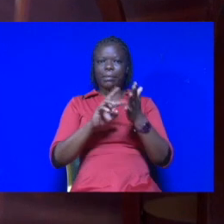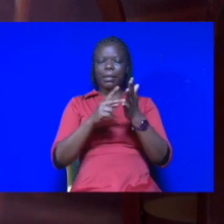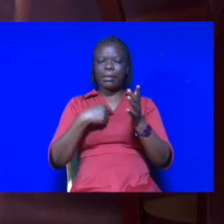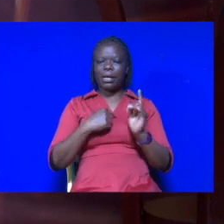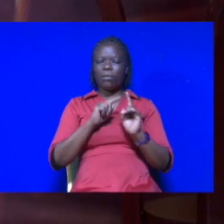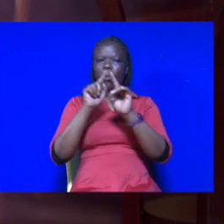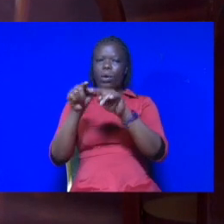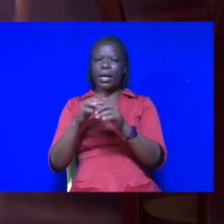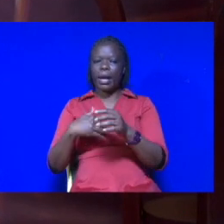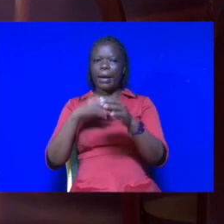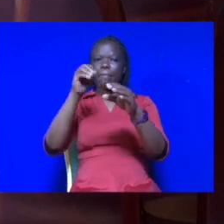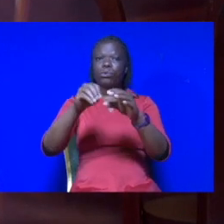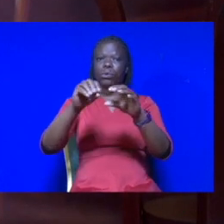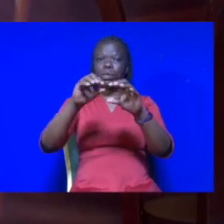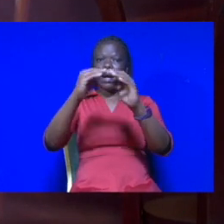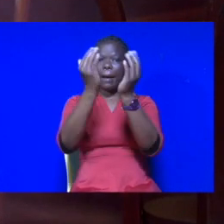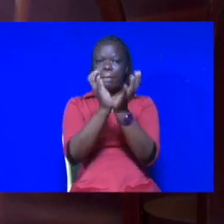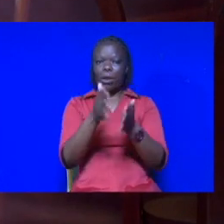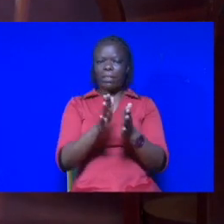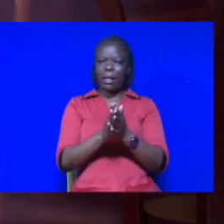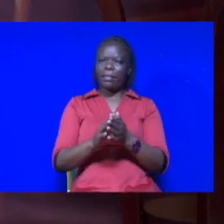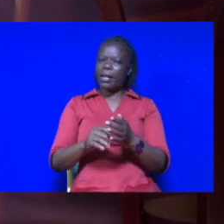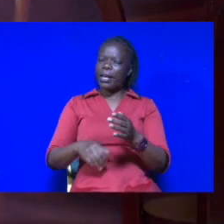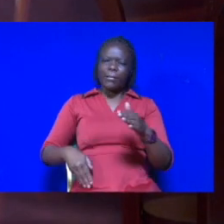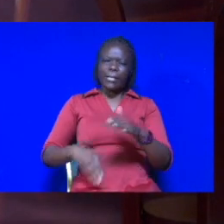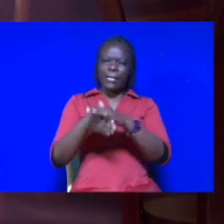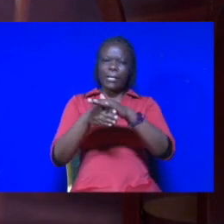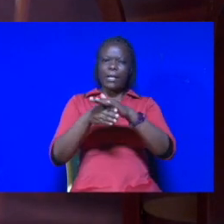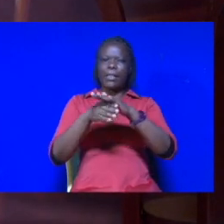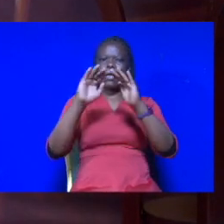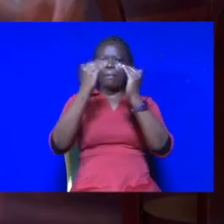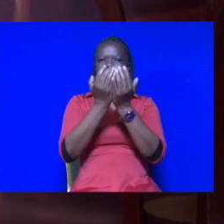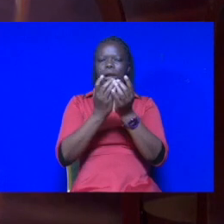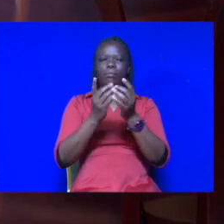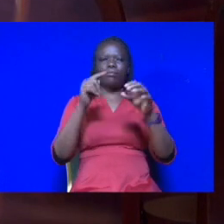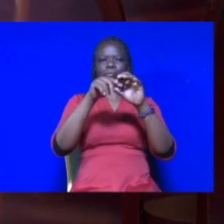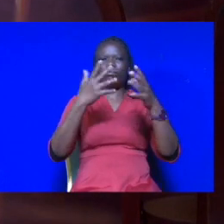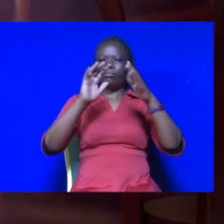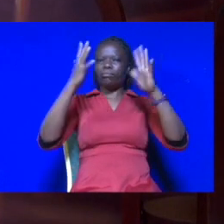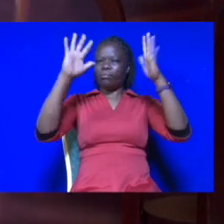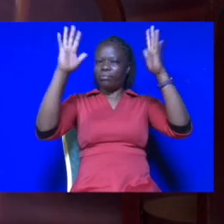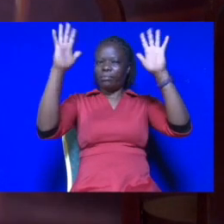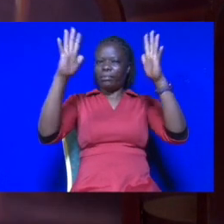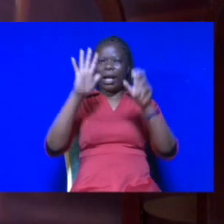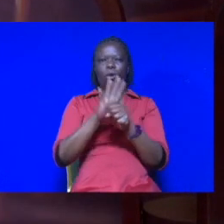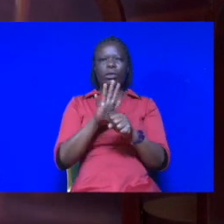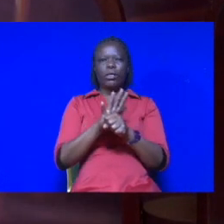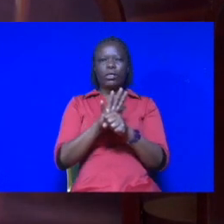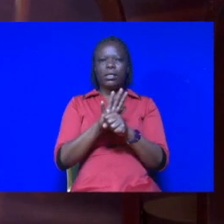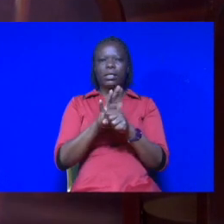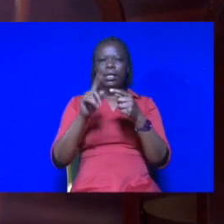nikaenda, nikaeka mpira. Nikapiga mpira, nikafunga, nikashangilia.